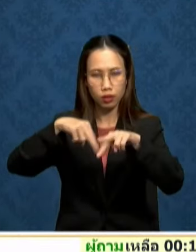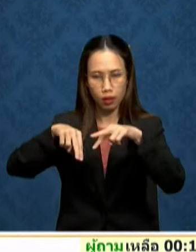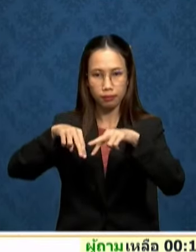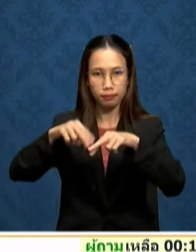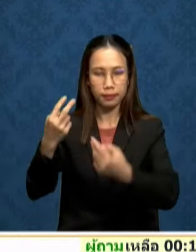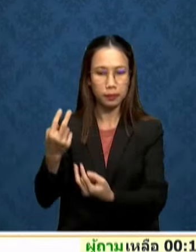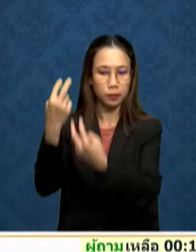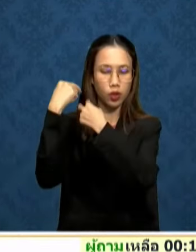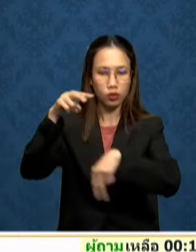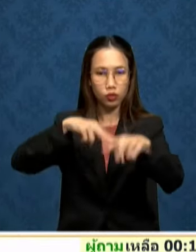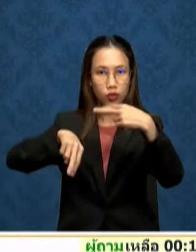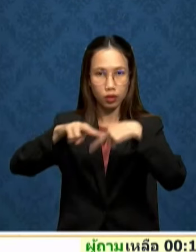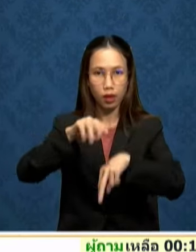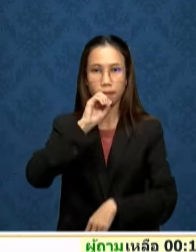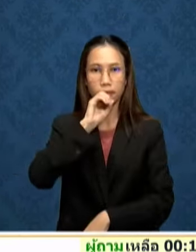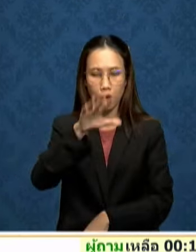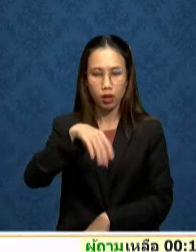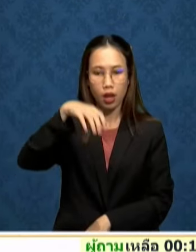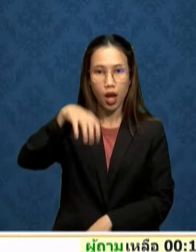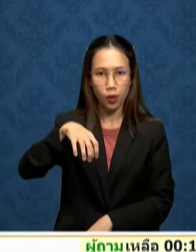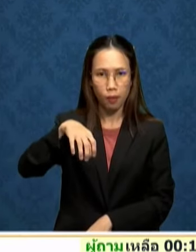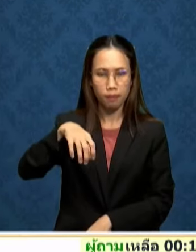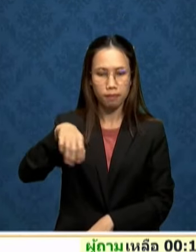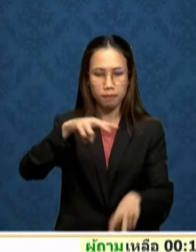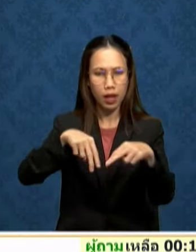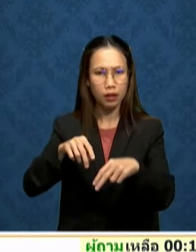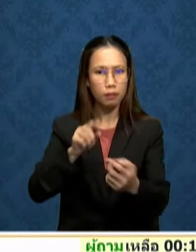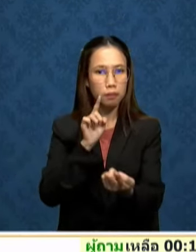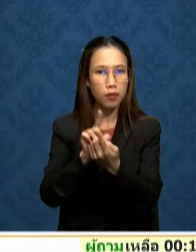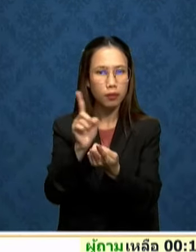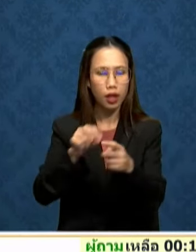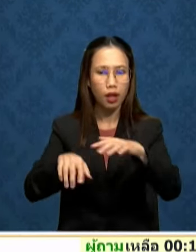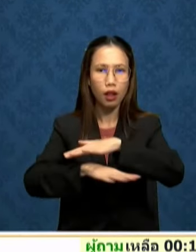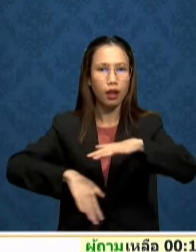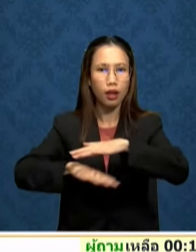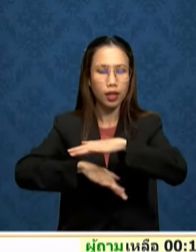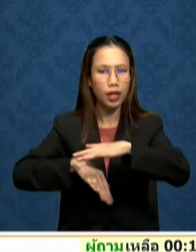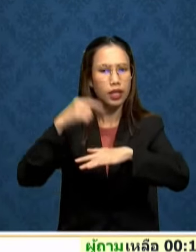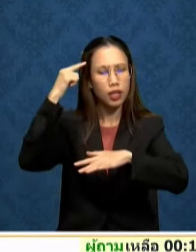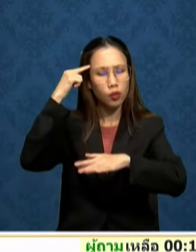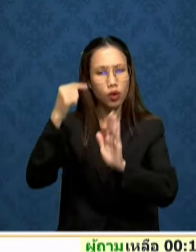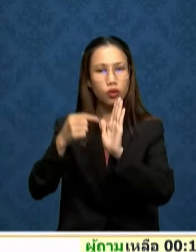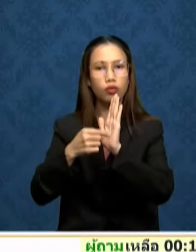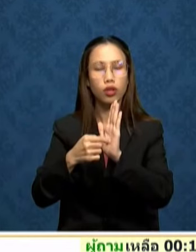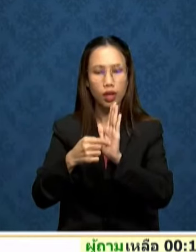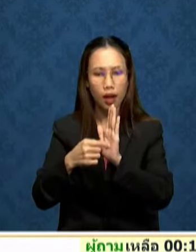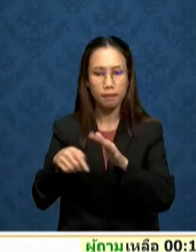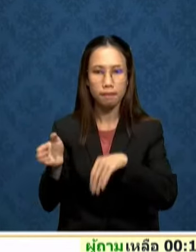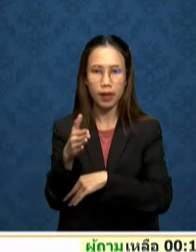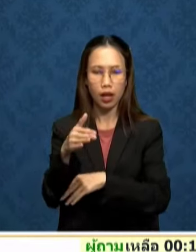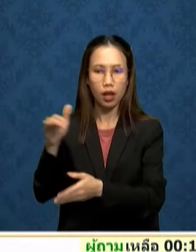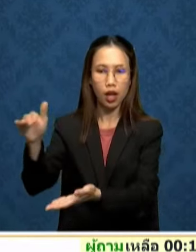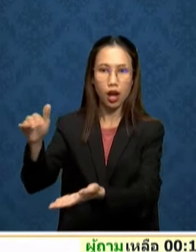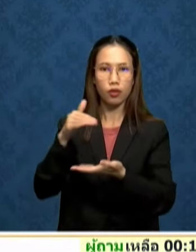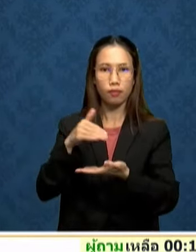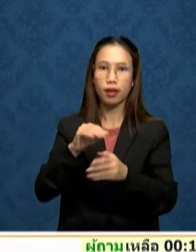มและกรมประมงยืนยันนะครับว่าทางกรมประมงเนี่ยไม่พบหลักฐานของการนำส่งตัวอย่างของปลาสายพันธุ์นี้เข้ามาแต่อย่าง